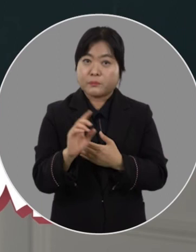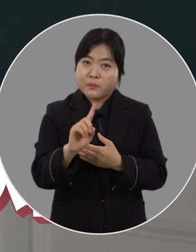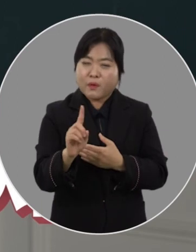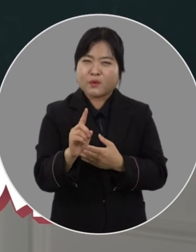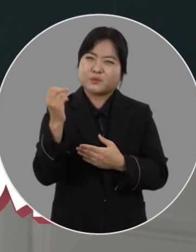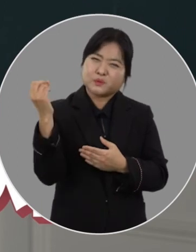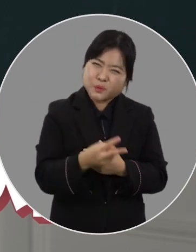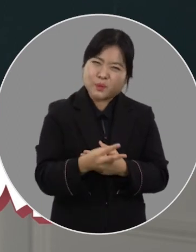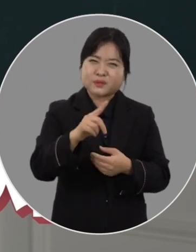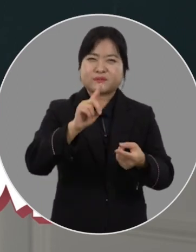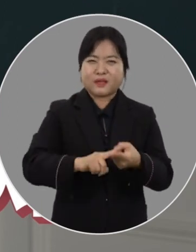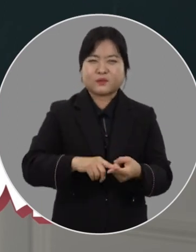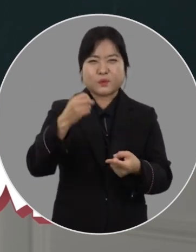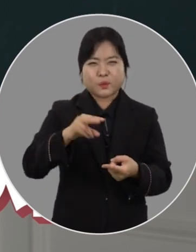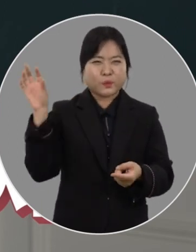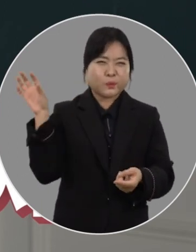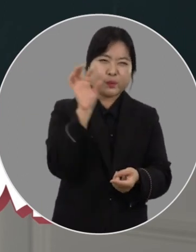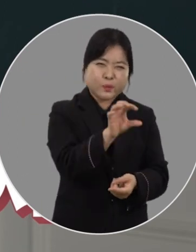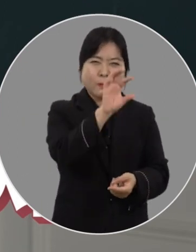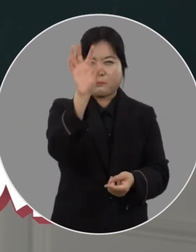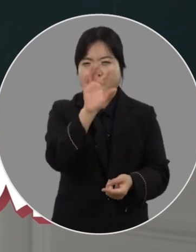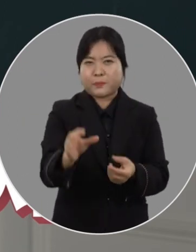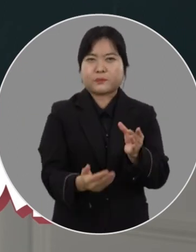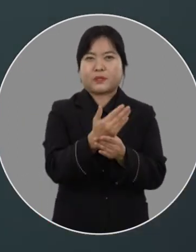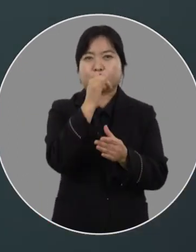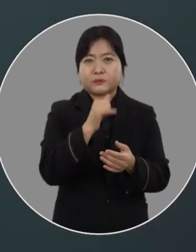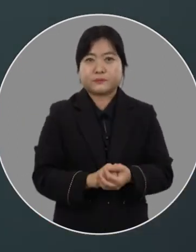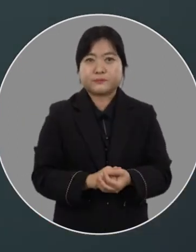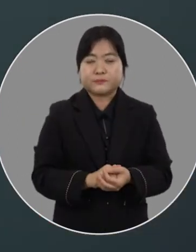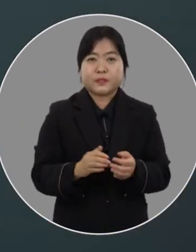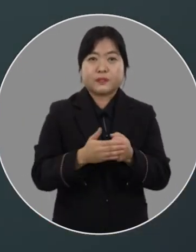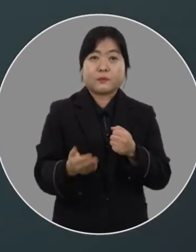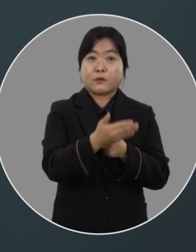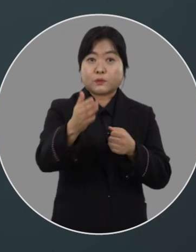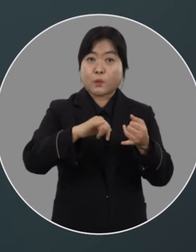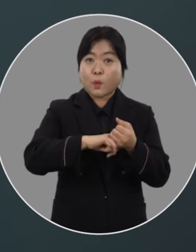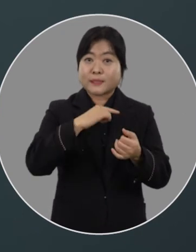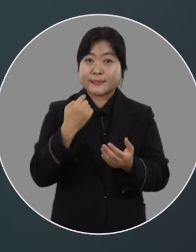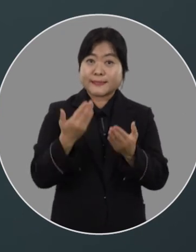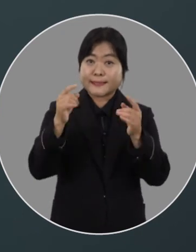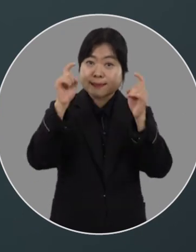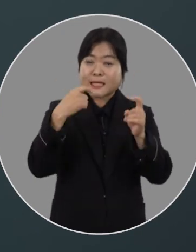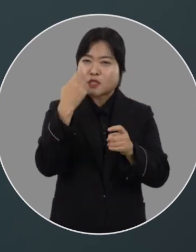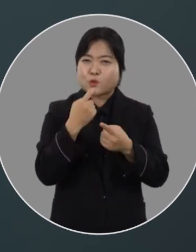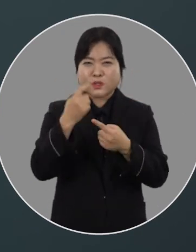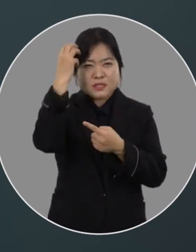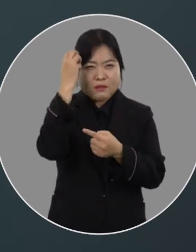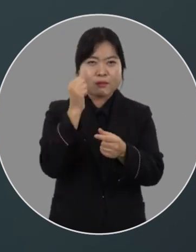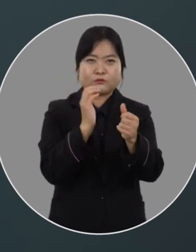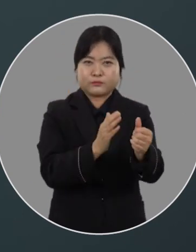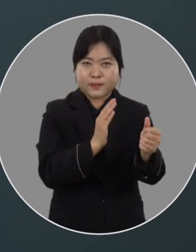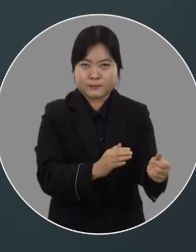한다면 얼마든지 그 잔혹한 혐오가 반복될 수 있다고 하는 것이죠. 여러분들은 꼭 희생양 이론을 기억해